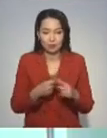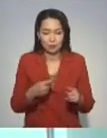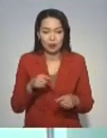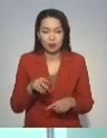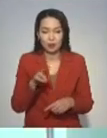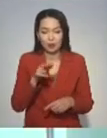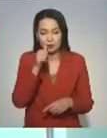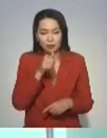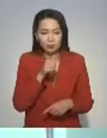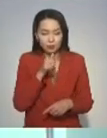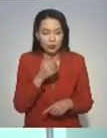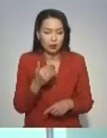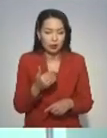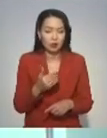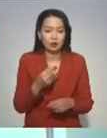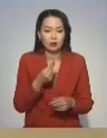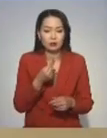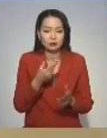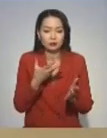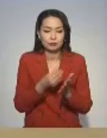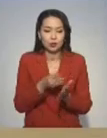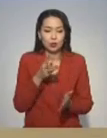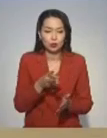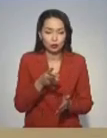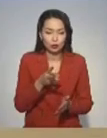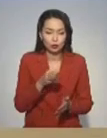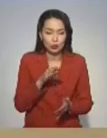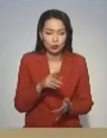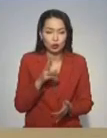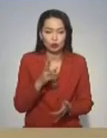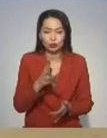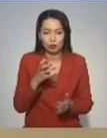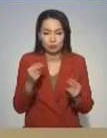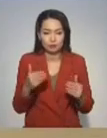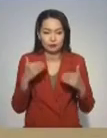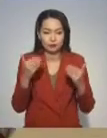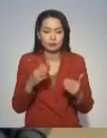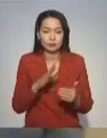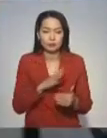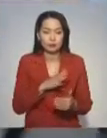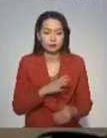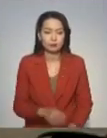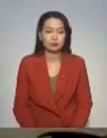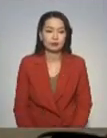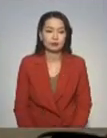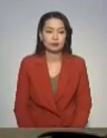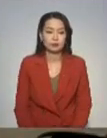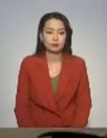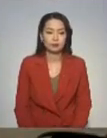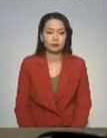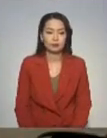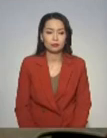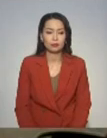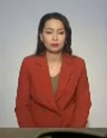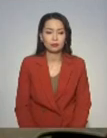қаңтардан бастап сақтандыру жарнасы 3000 теңгеден 3500 теңгеге дейін көтерілді. Бұл ақша біріншіден жинақталмайды, өйткені